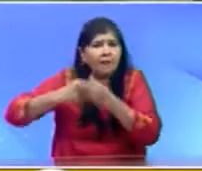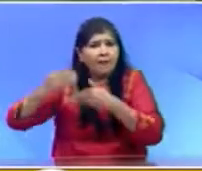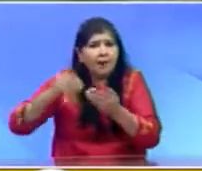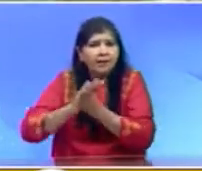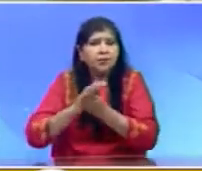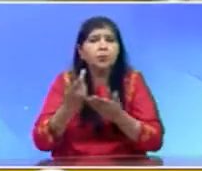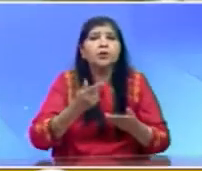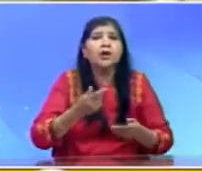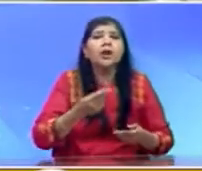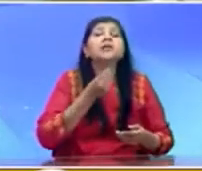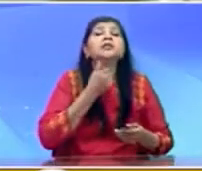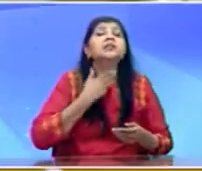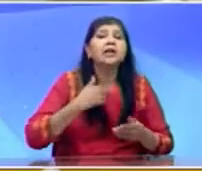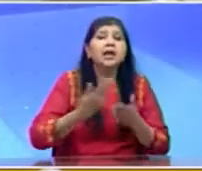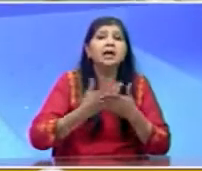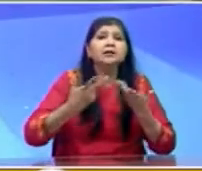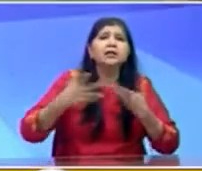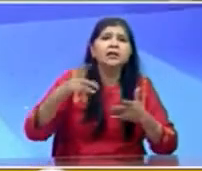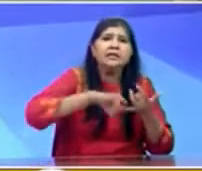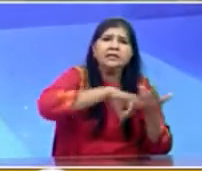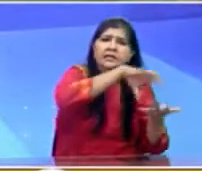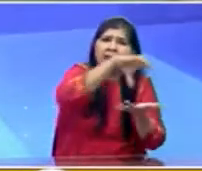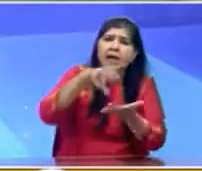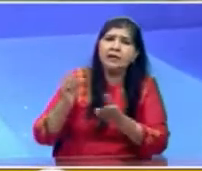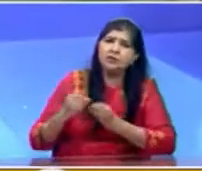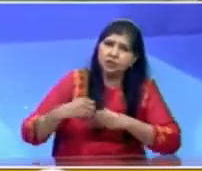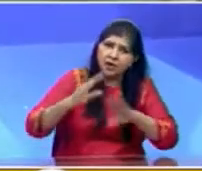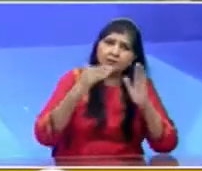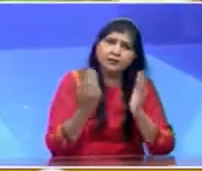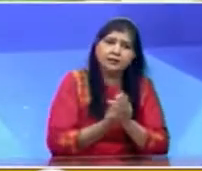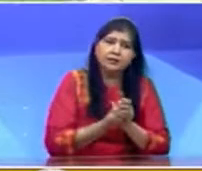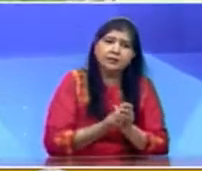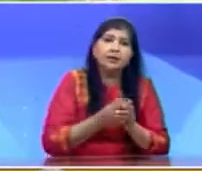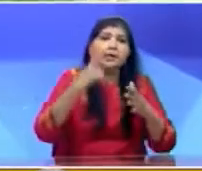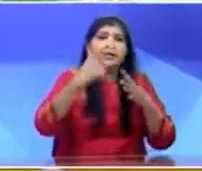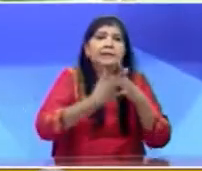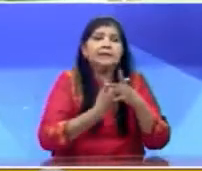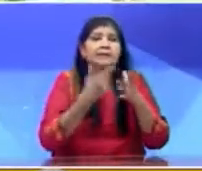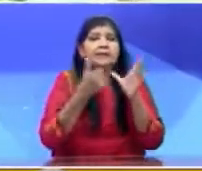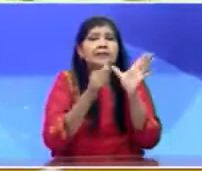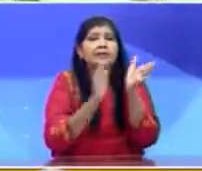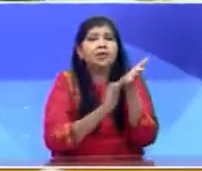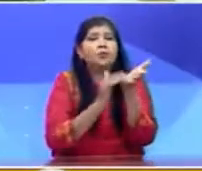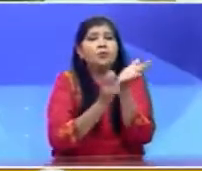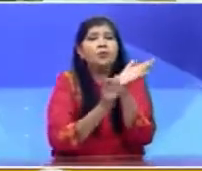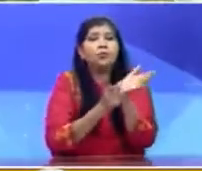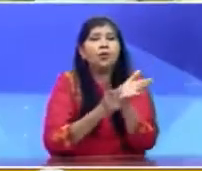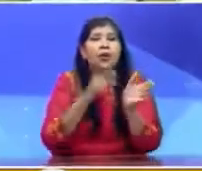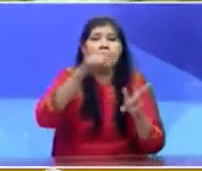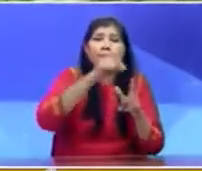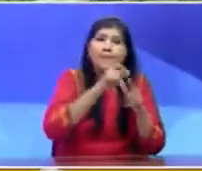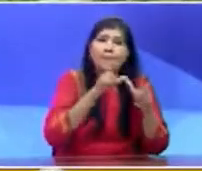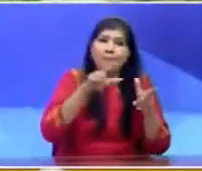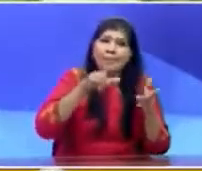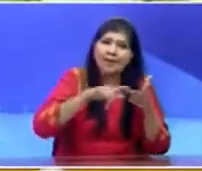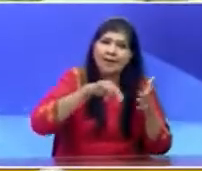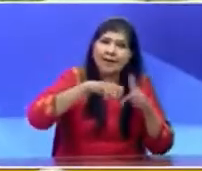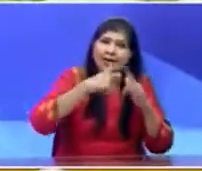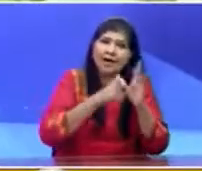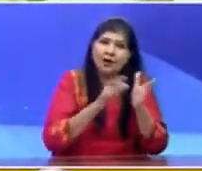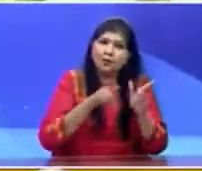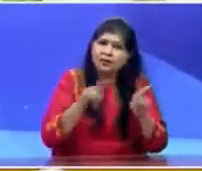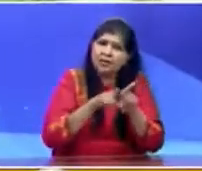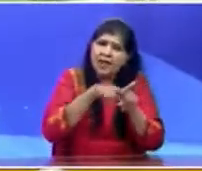शहद कई राज्यों में सप्लाई होता है। जम्मू के पल्ली गांव में विनोद कुमार जी